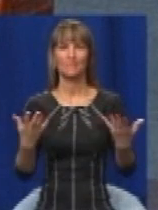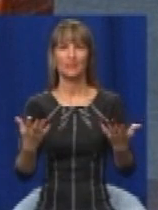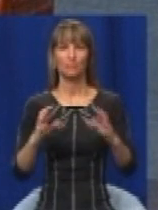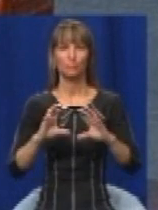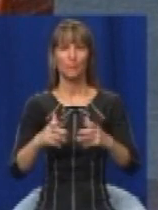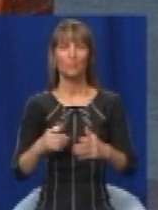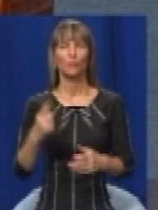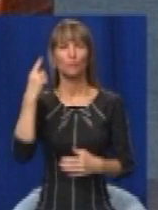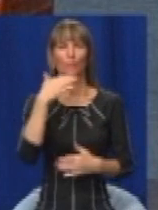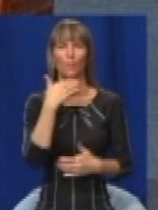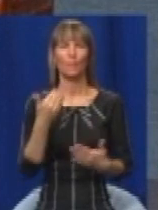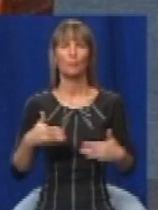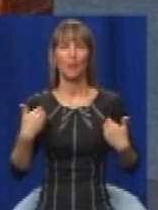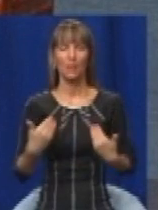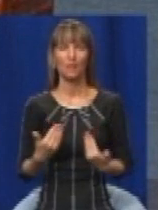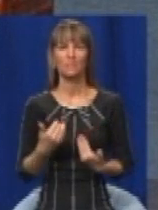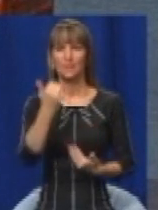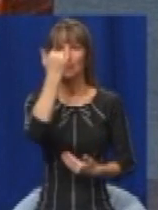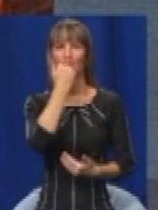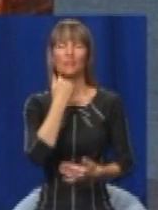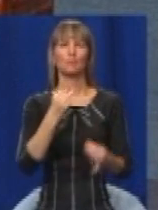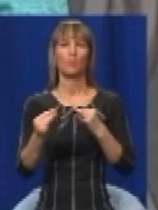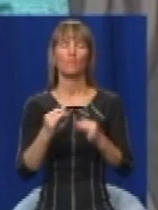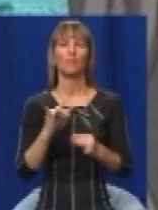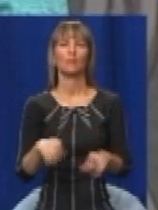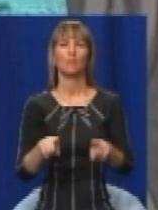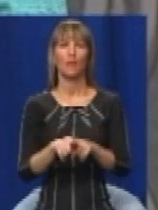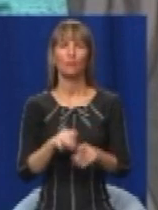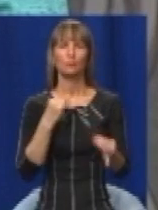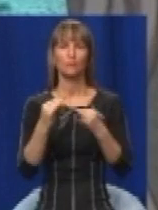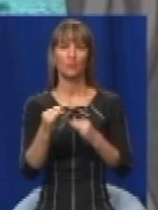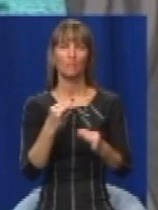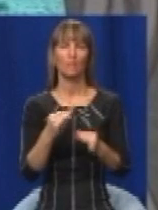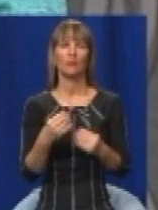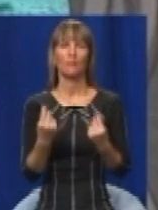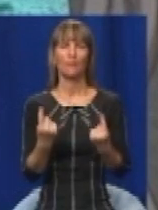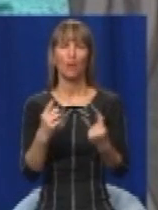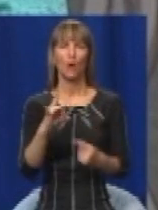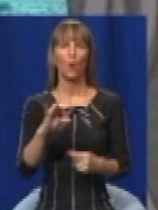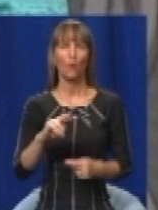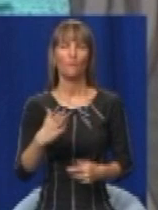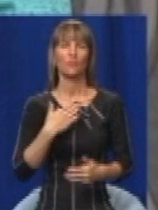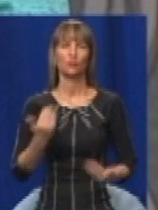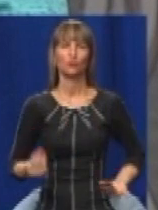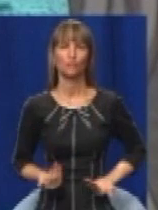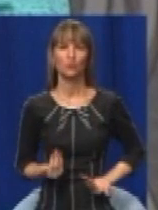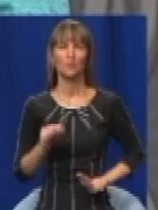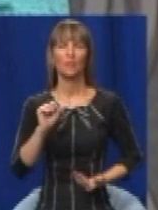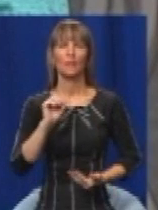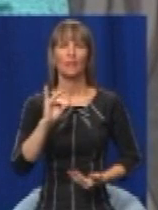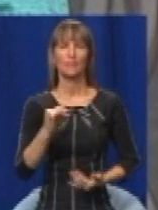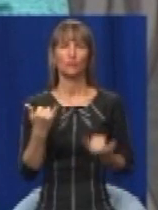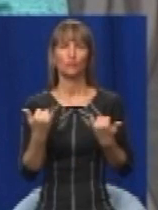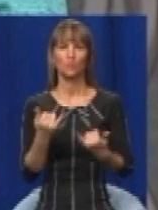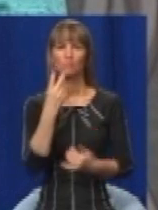чого нового і корисного завдяки спілкуванню. Ну, а також, власне, спілкування відіграє дуже велику роль у нашому житті. Ну, а зараз, власне,